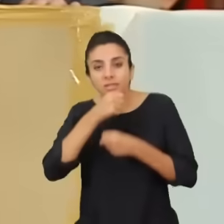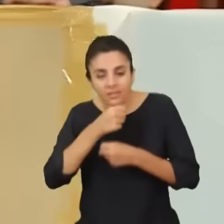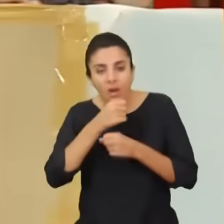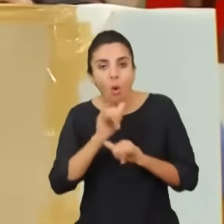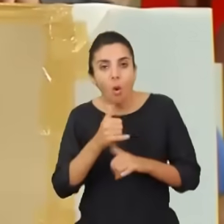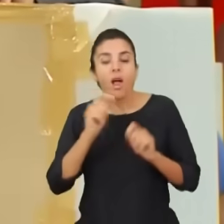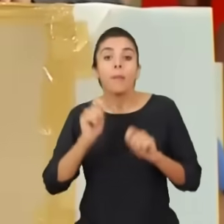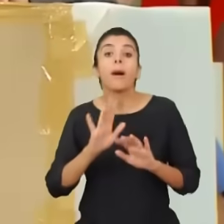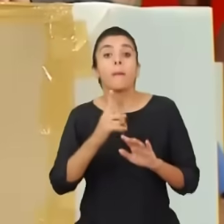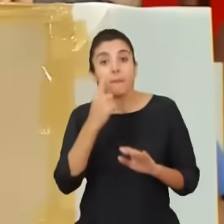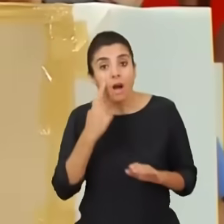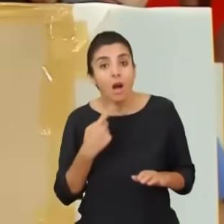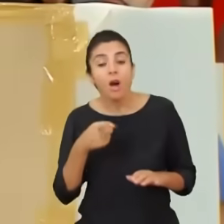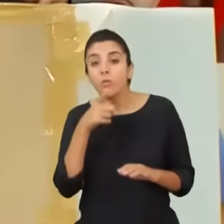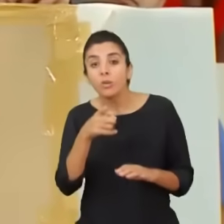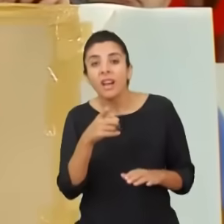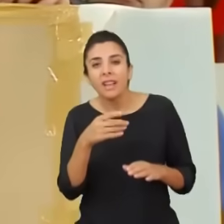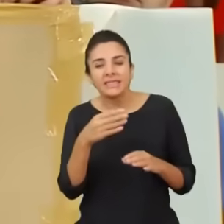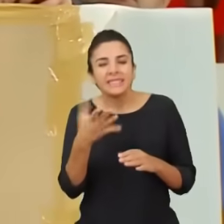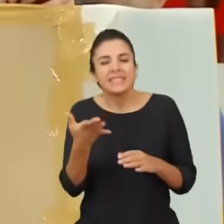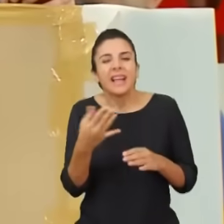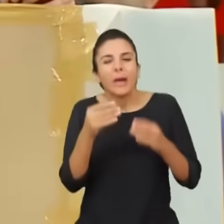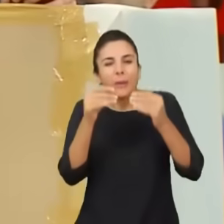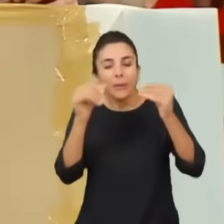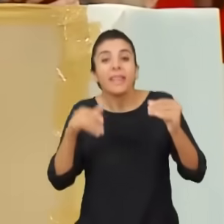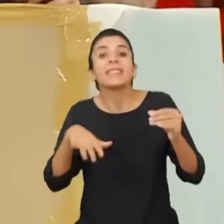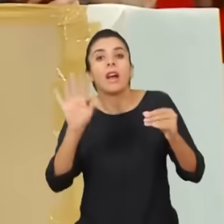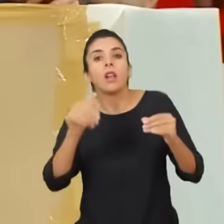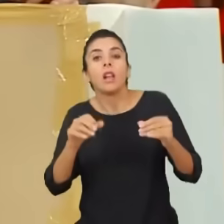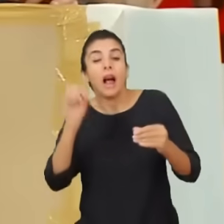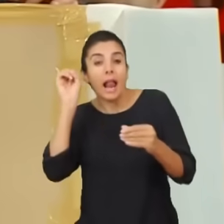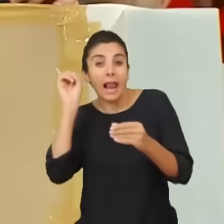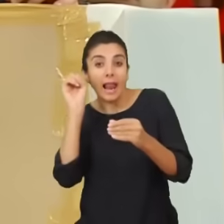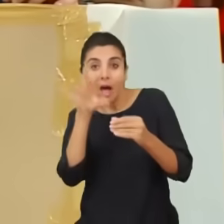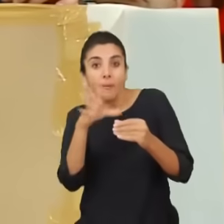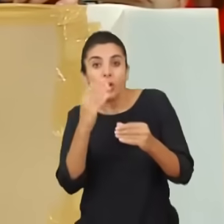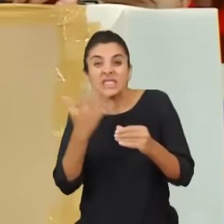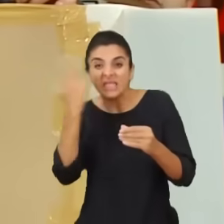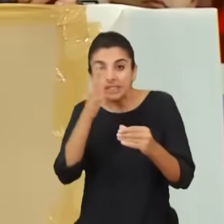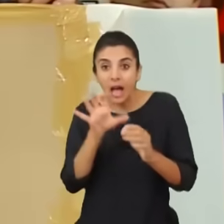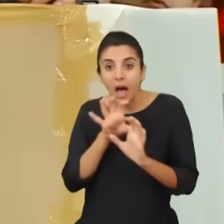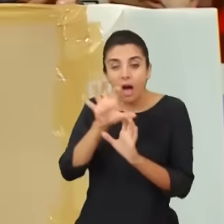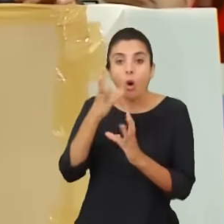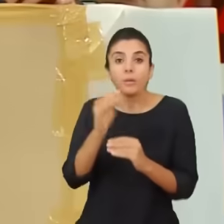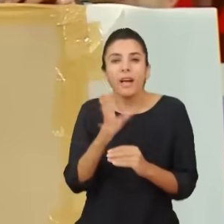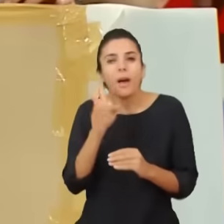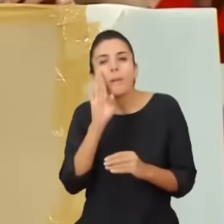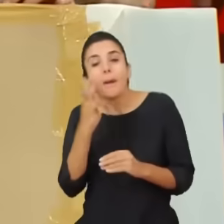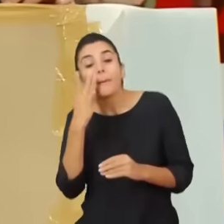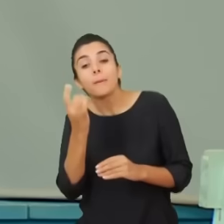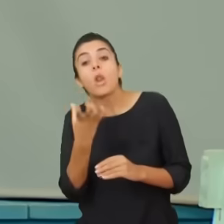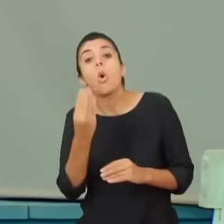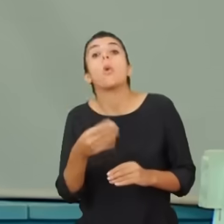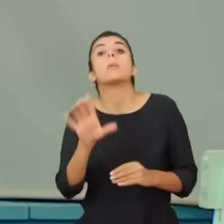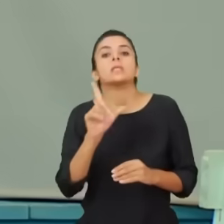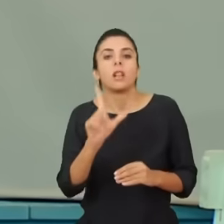da, yani bak şimdi bunlar şeffaf değil ya. Böyle ışığı vurunca bunun siyah gölgesi düşer. Olmaz. Bunun şeffaf olması gerek. Anladın mı? Olmaz yani